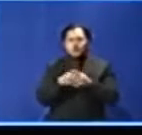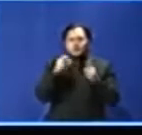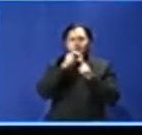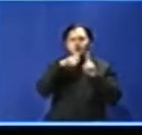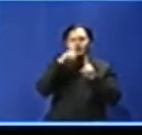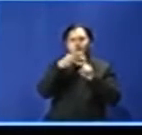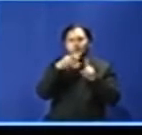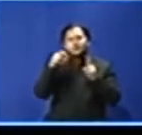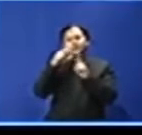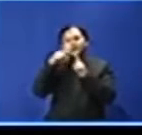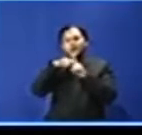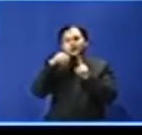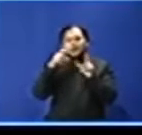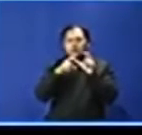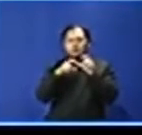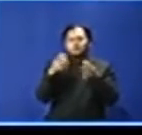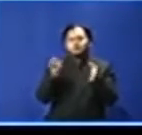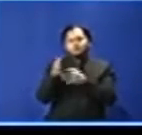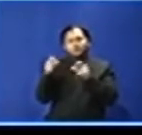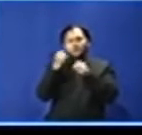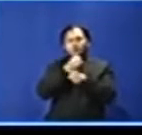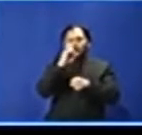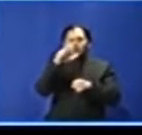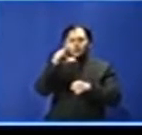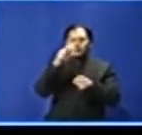PKS dan Partai Golkar